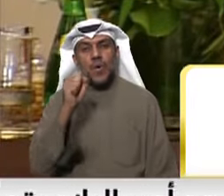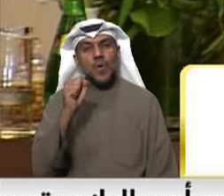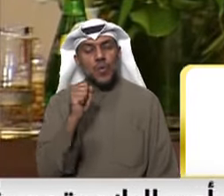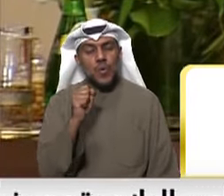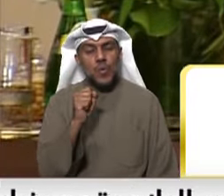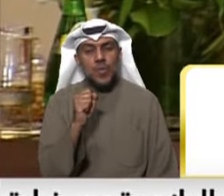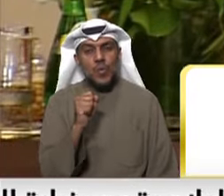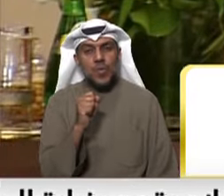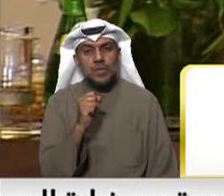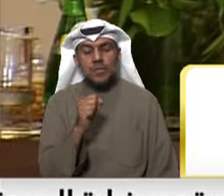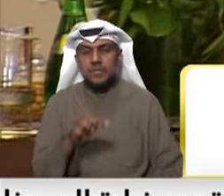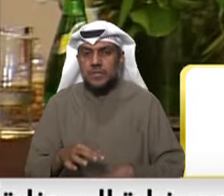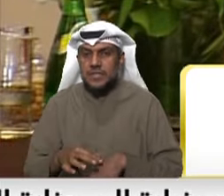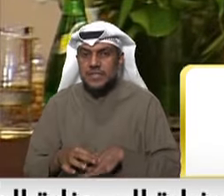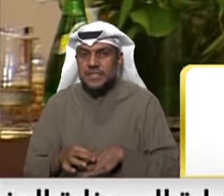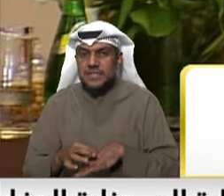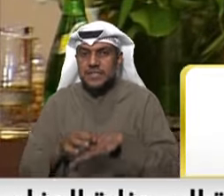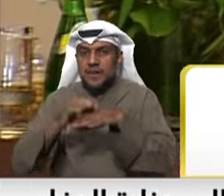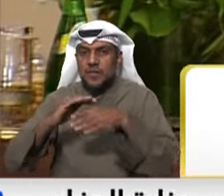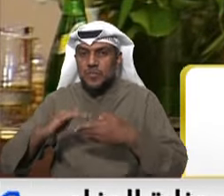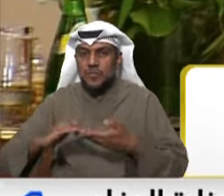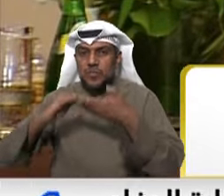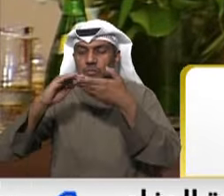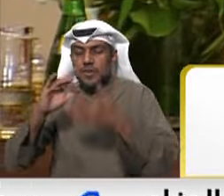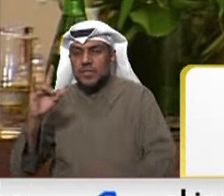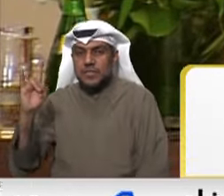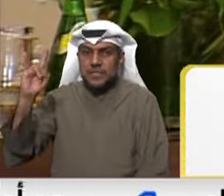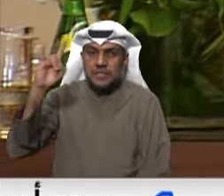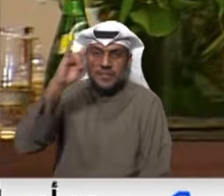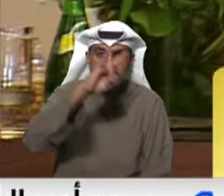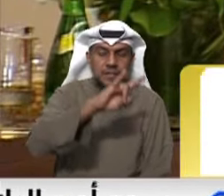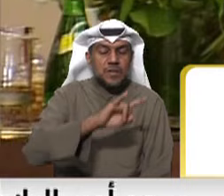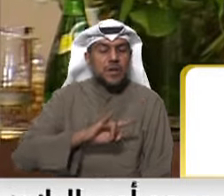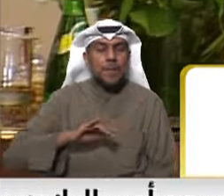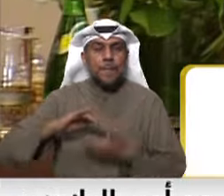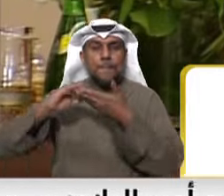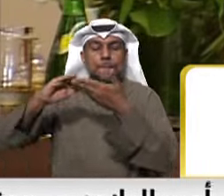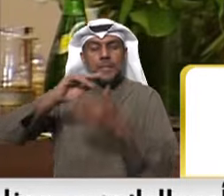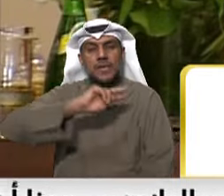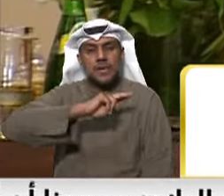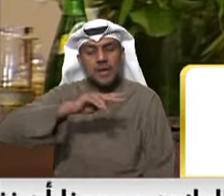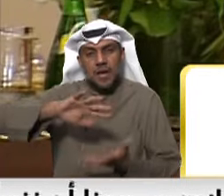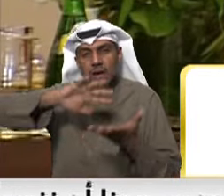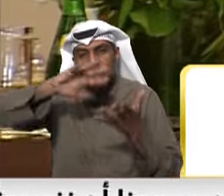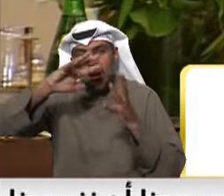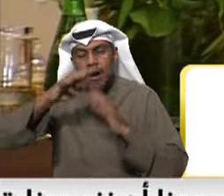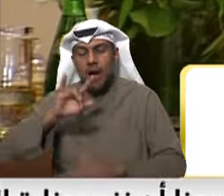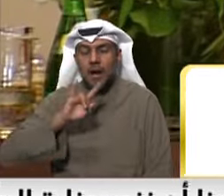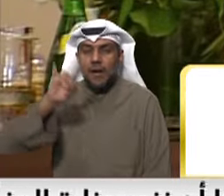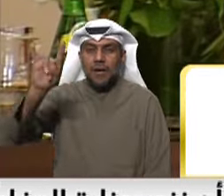وتسهيل نقل المساعدات الإنسانية الإغاثية لمختلف